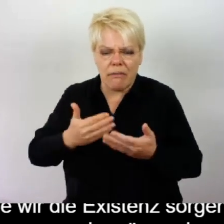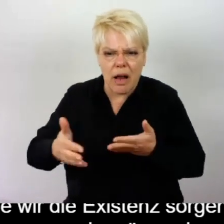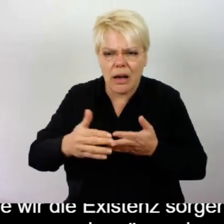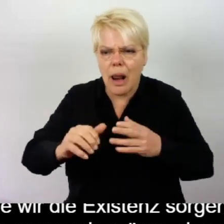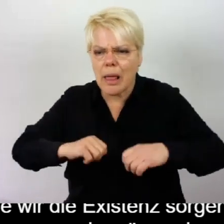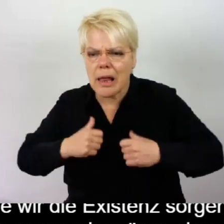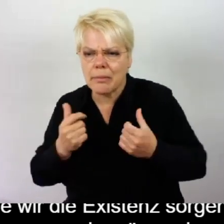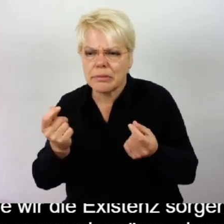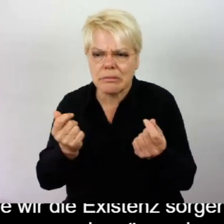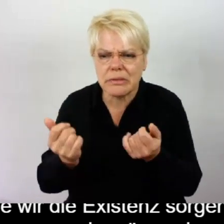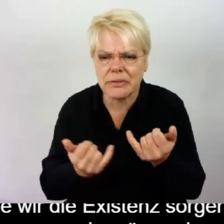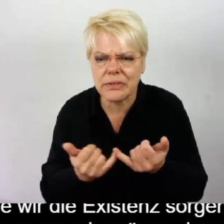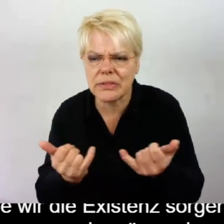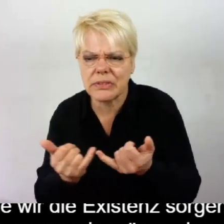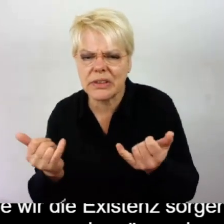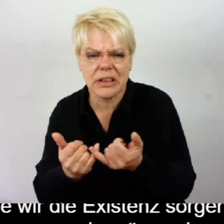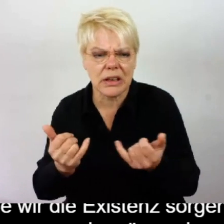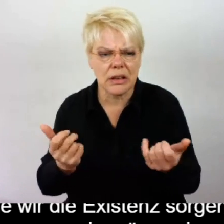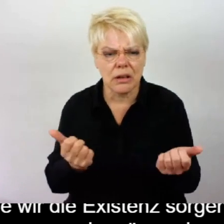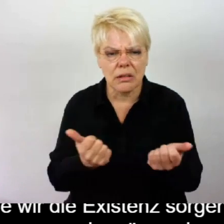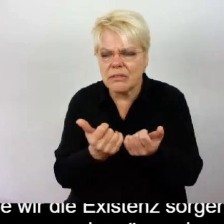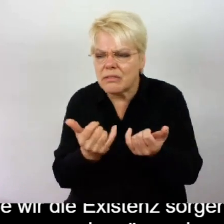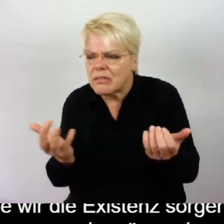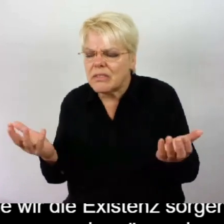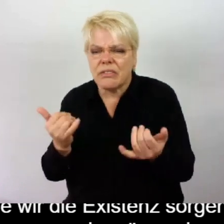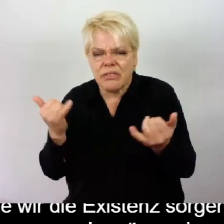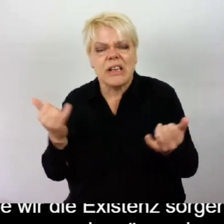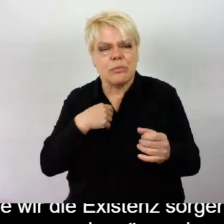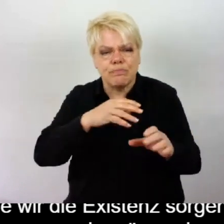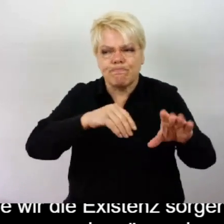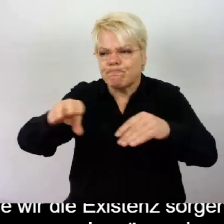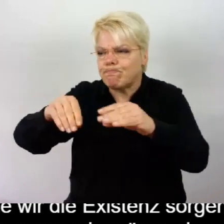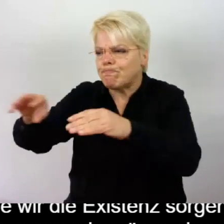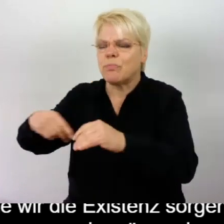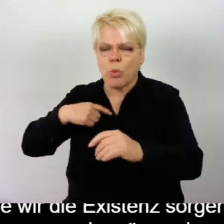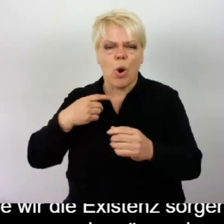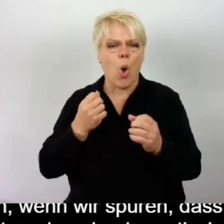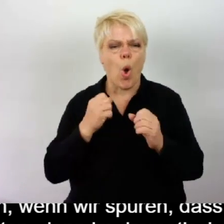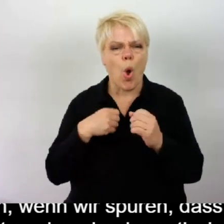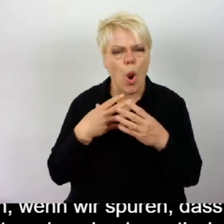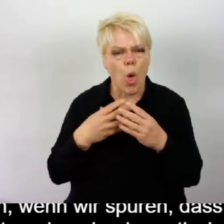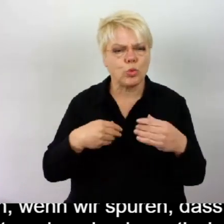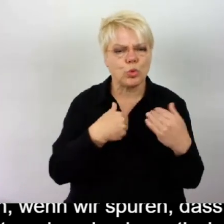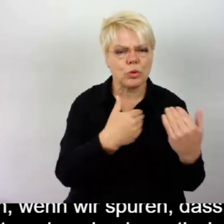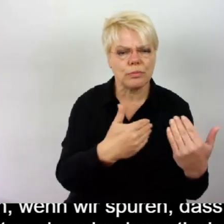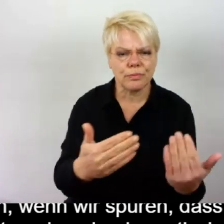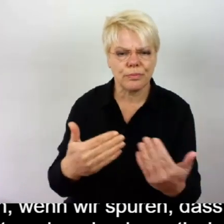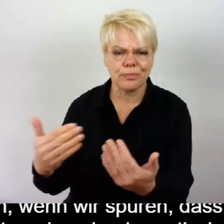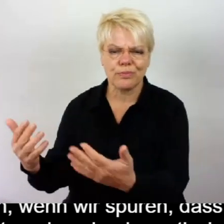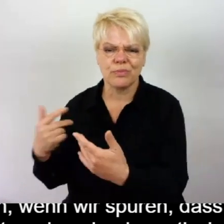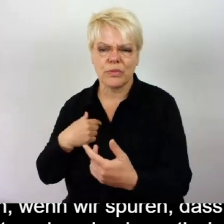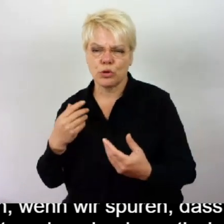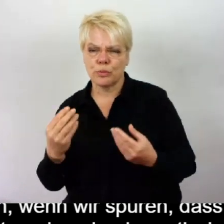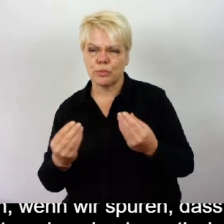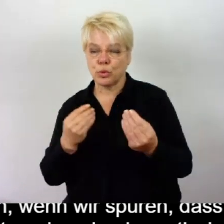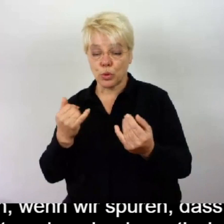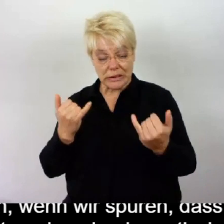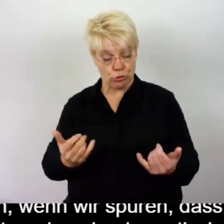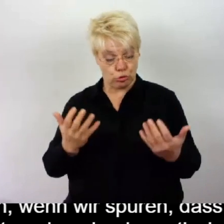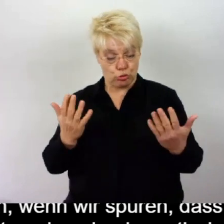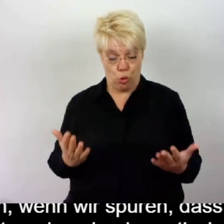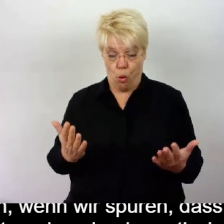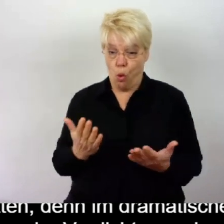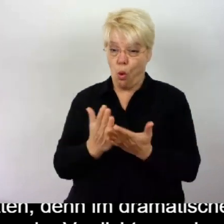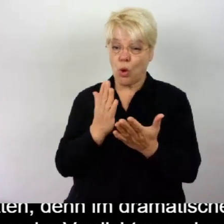weil die Einhaltung und die Sicherung und der Schutz unserer Bevölkerung, aber auch der an den Theatern arbeitenden Menschen in